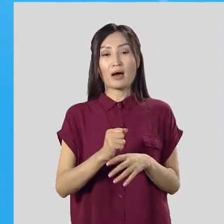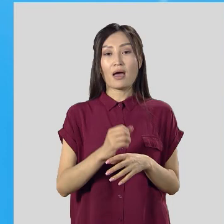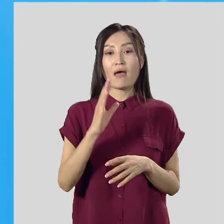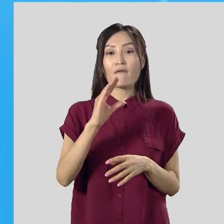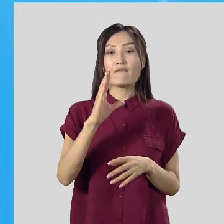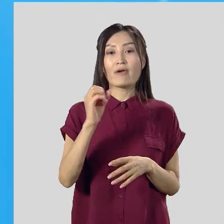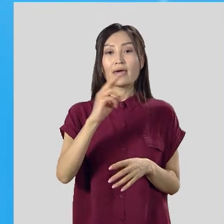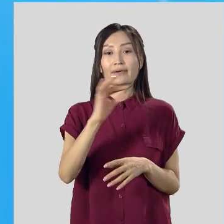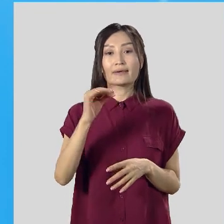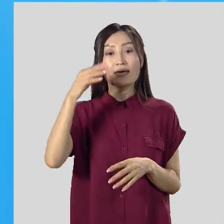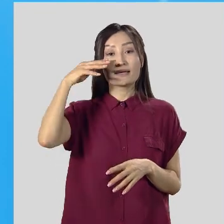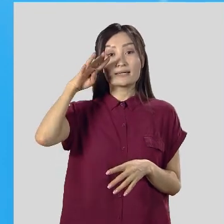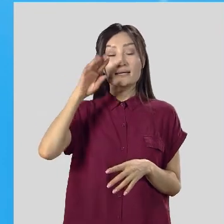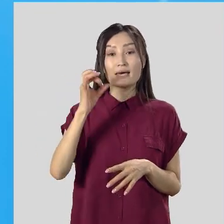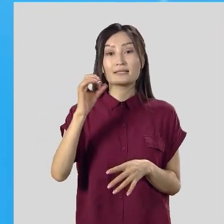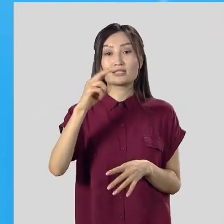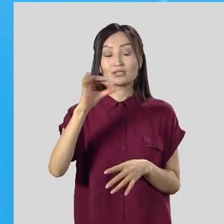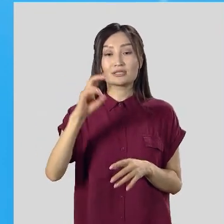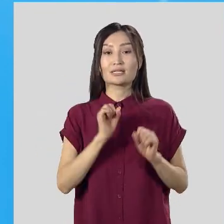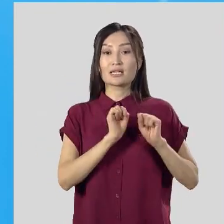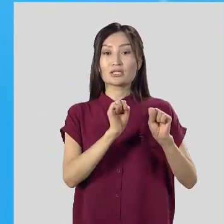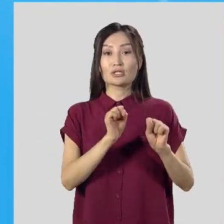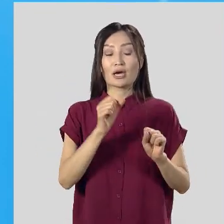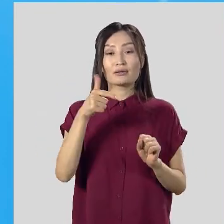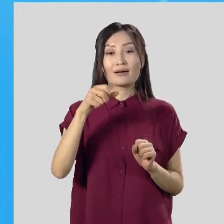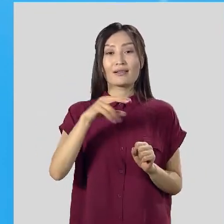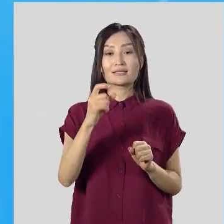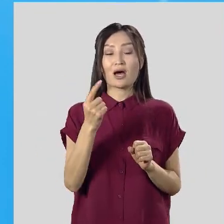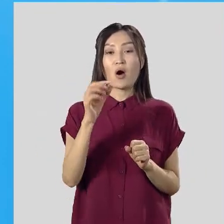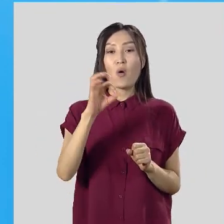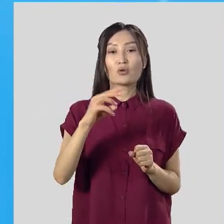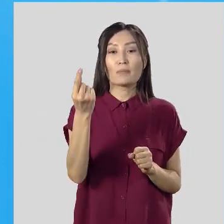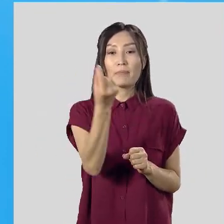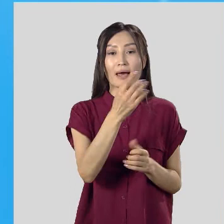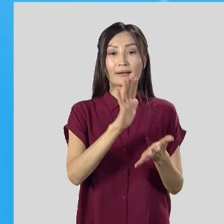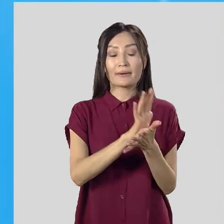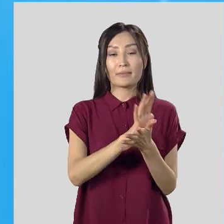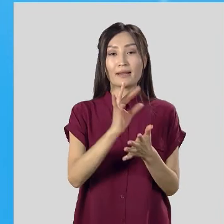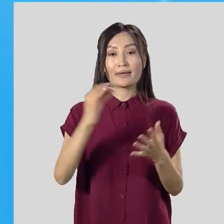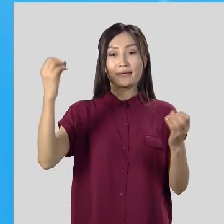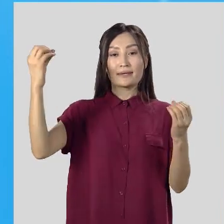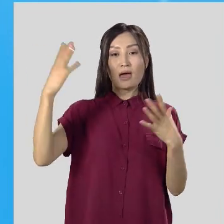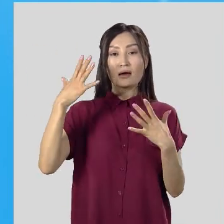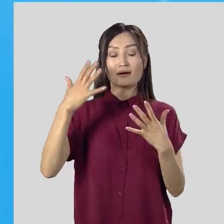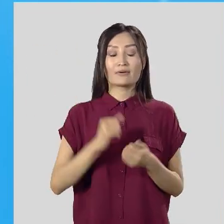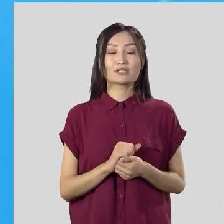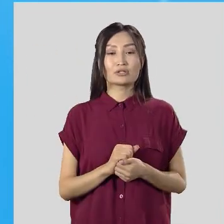Веки и ресницы защищают глаза от мелкой пыли и яркого